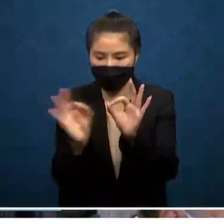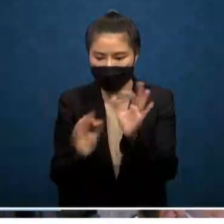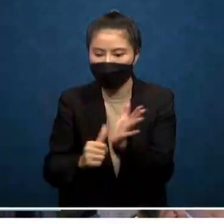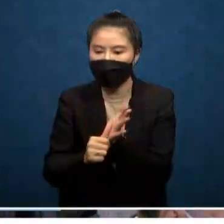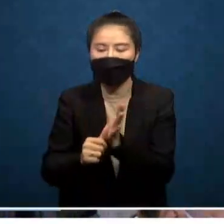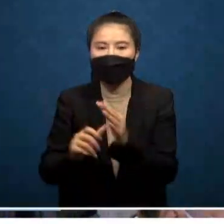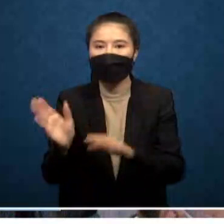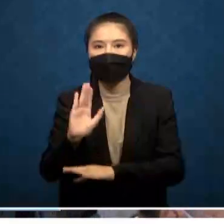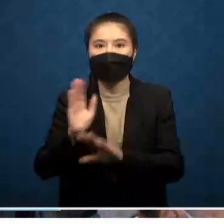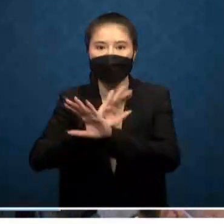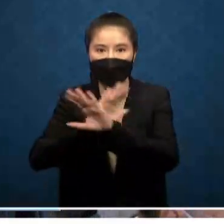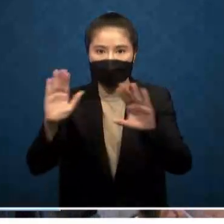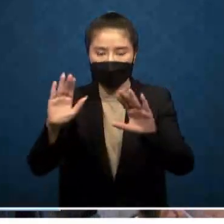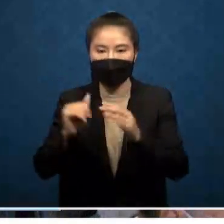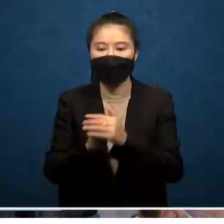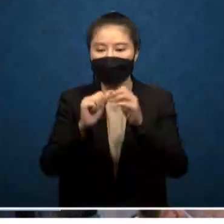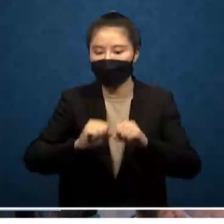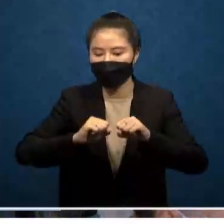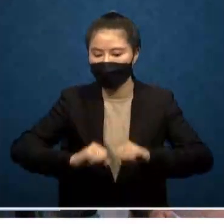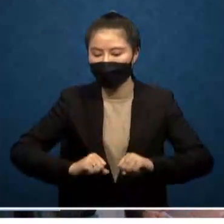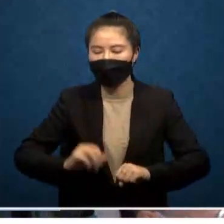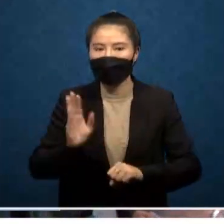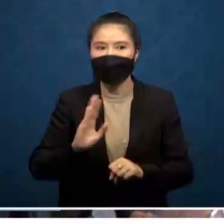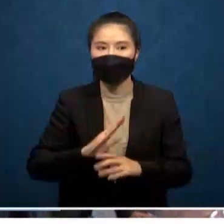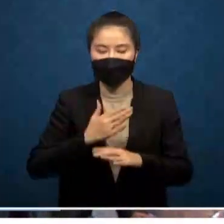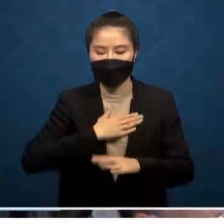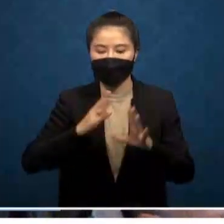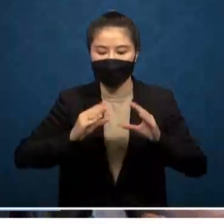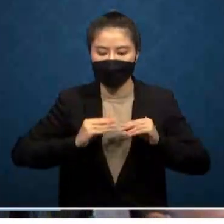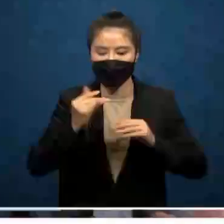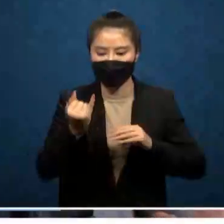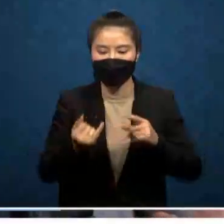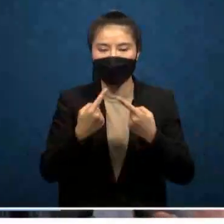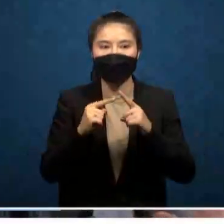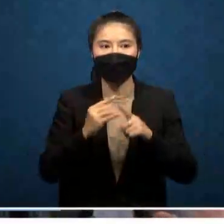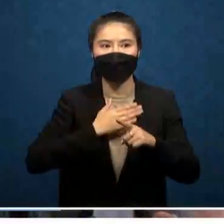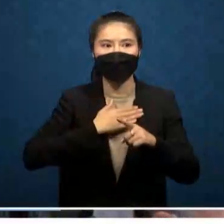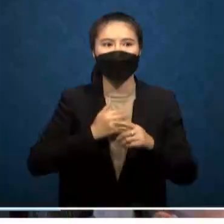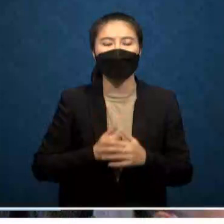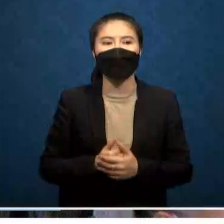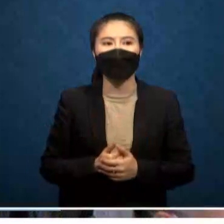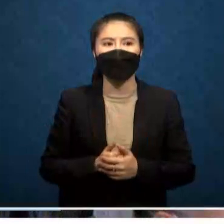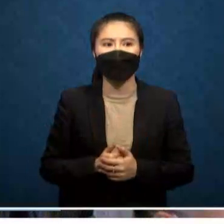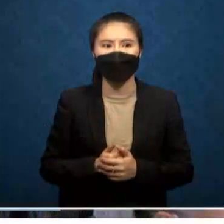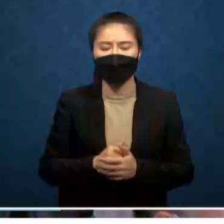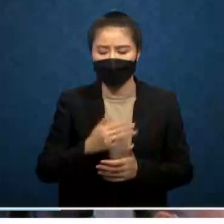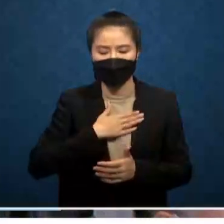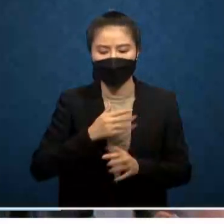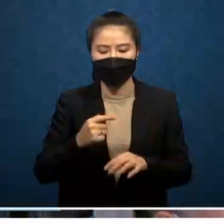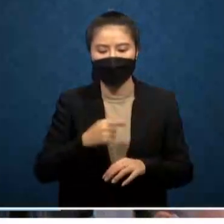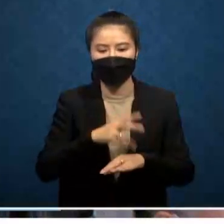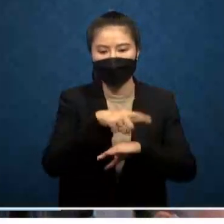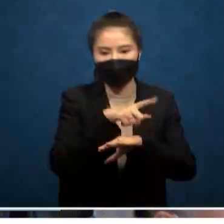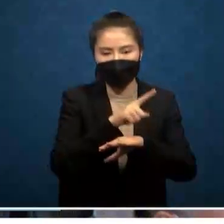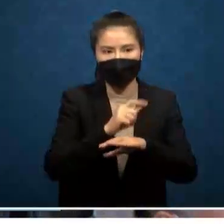ผมไม่ดื่อที่จะให้ลงมาตดทกมาตาถมาจะแ้แล้วแต่เรื่องนี้ไม่ใช่เรื่องของตัวอิวดอไมดื่ของตัวป